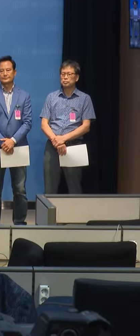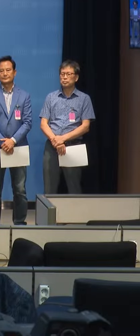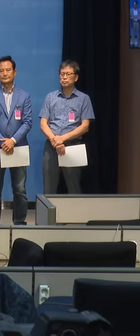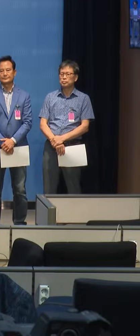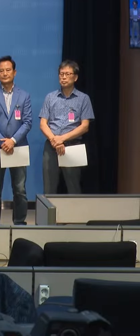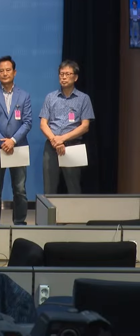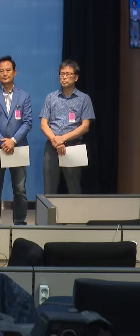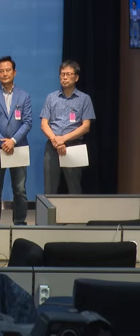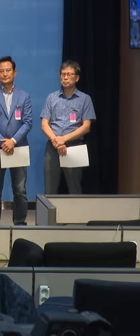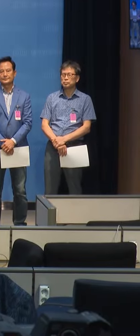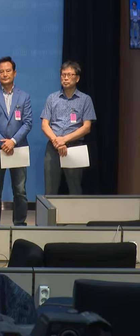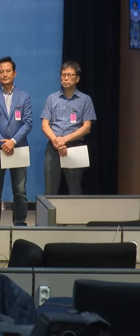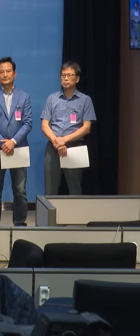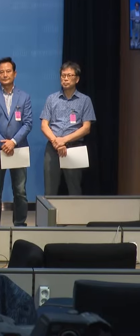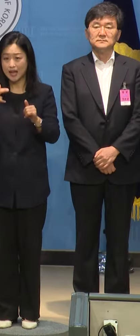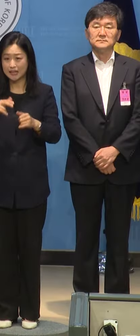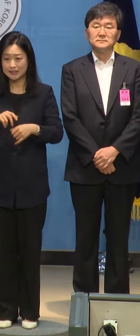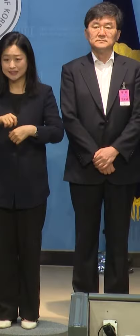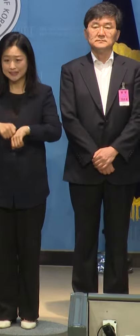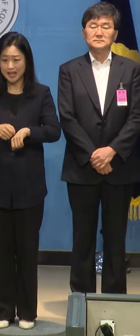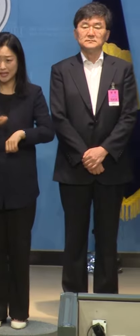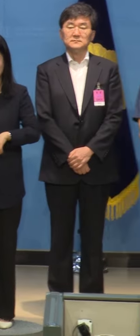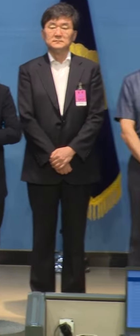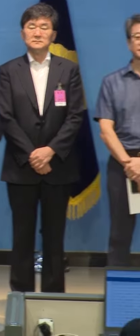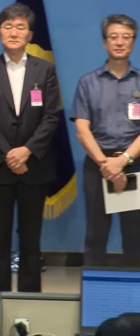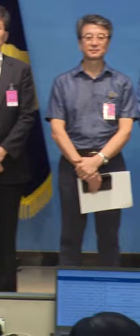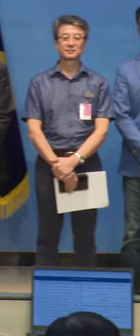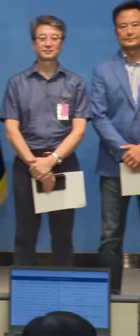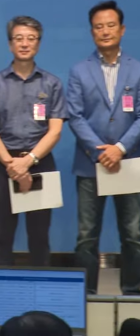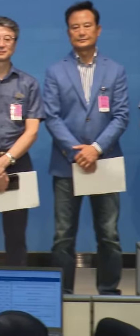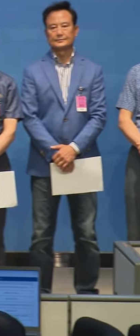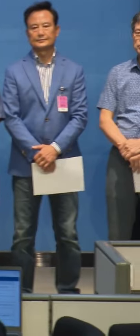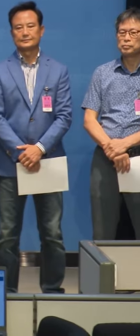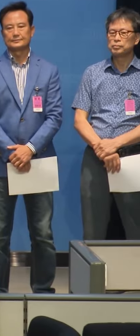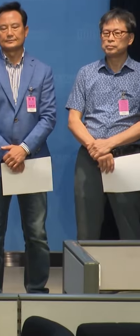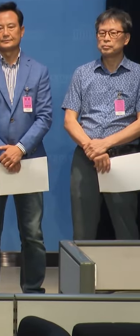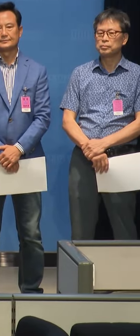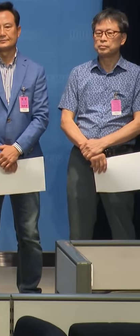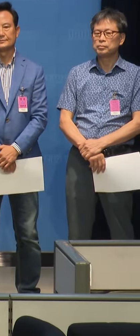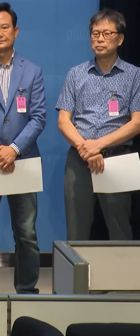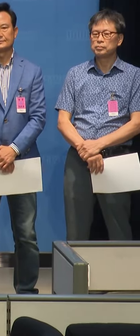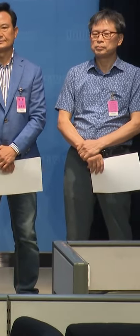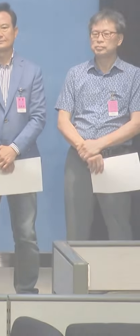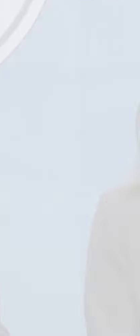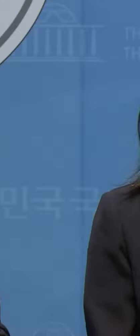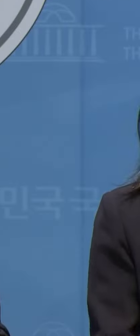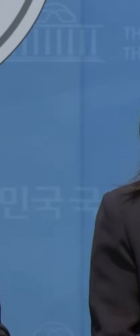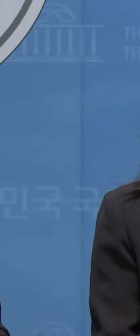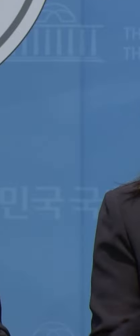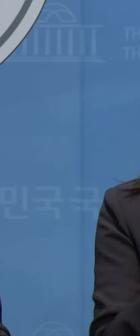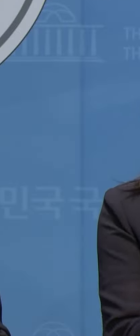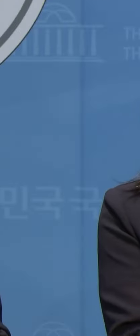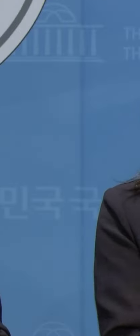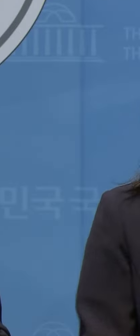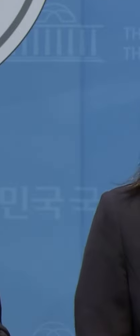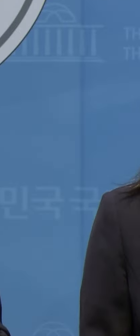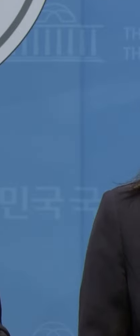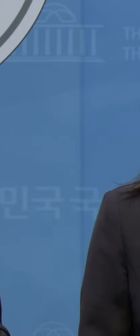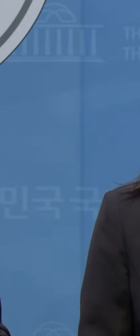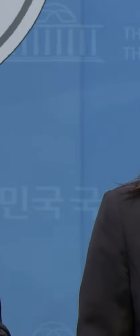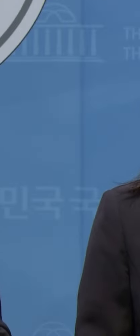공익신고자 탄압 등의 실질적으로 그 정분을 하기 전에 민주당이